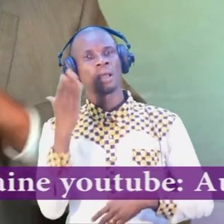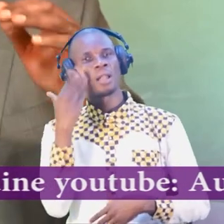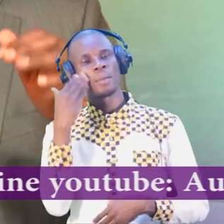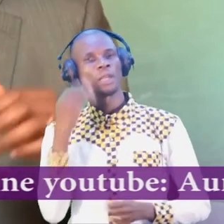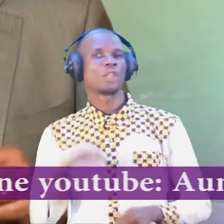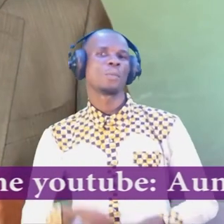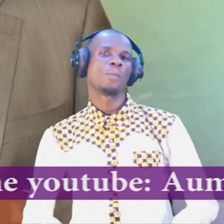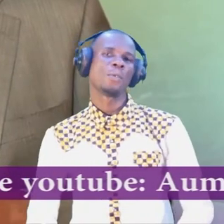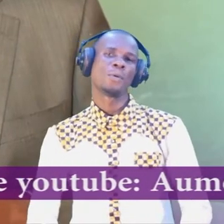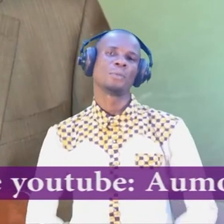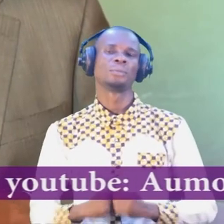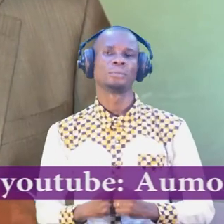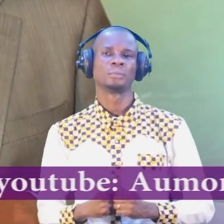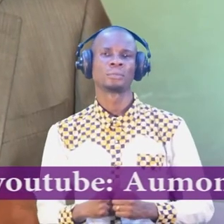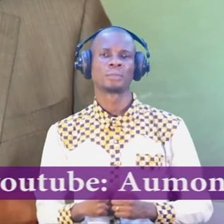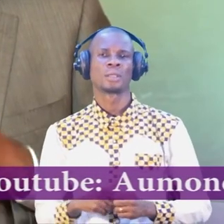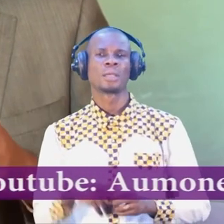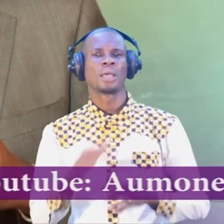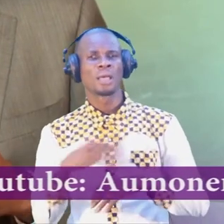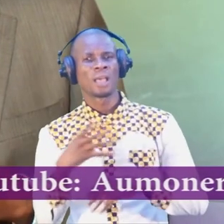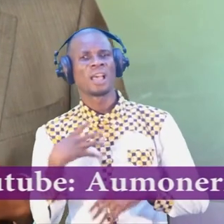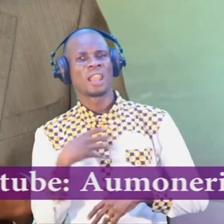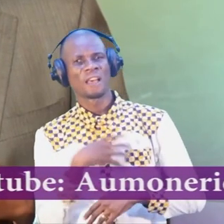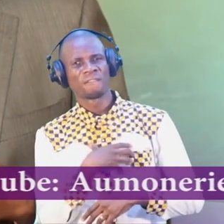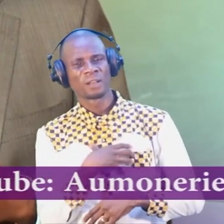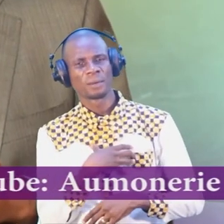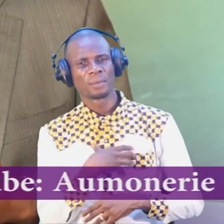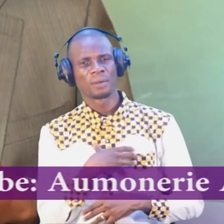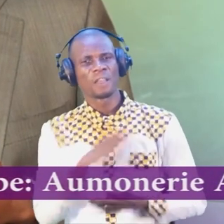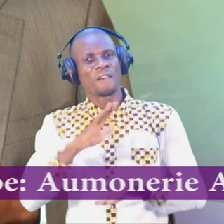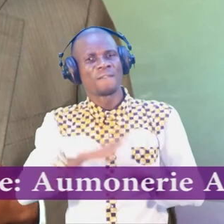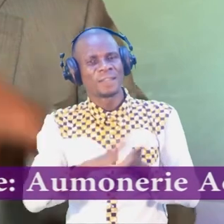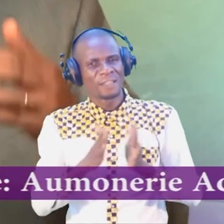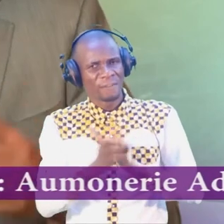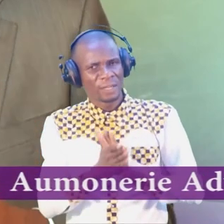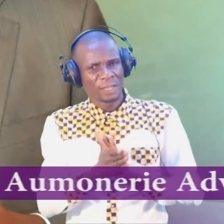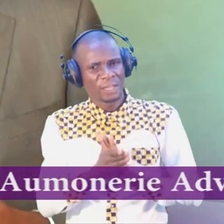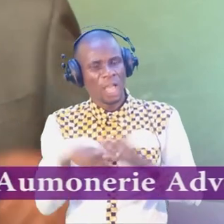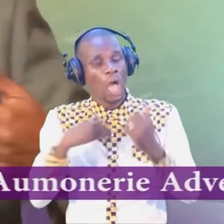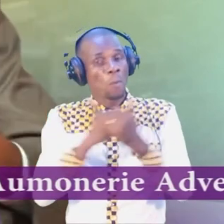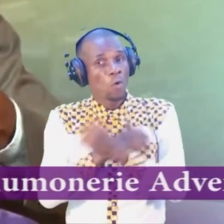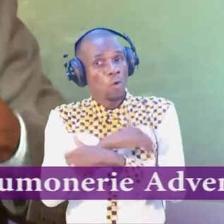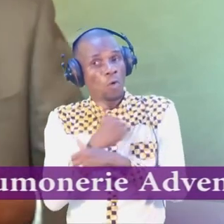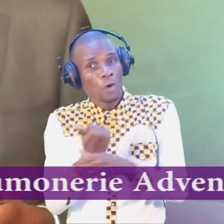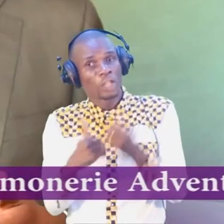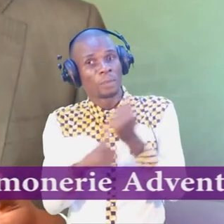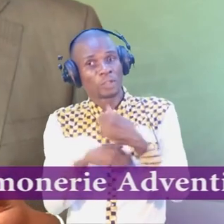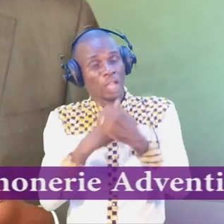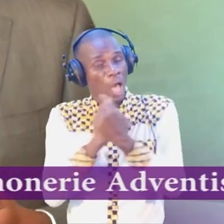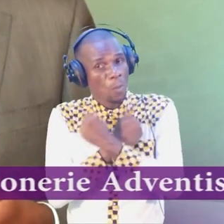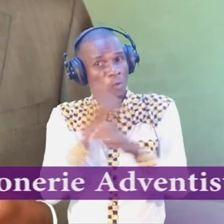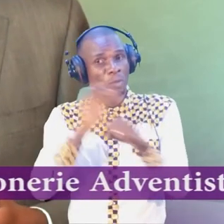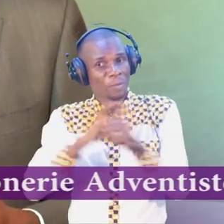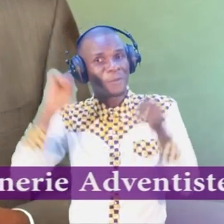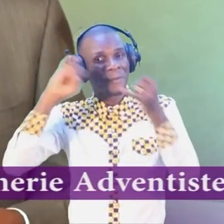Na baada ya miaka mingi huyu mume akafa. Sasa siku zilizopita huyu